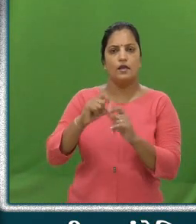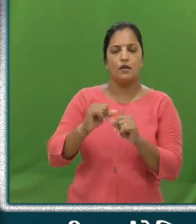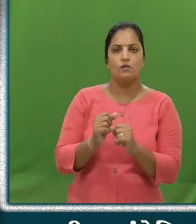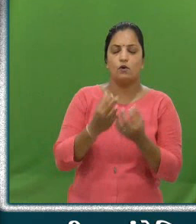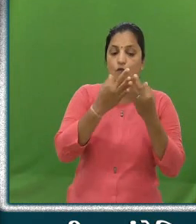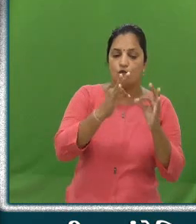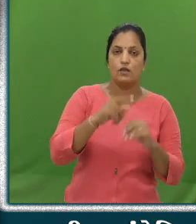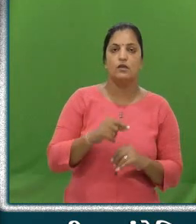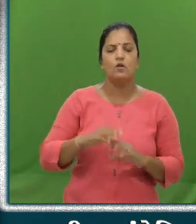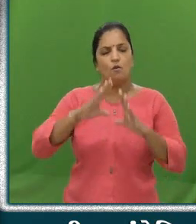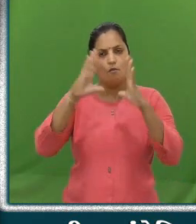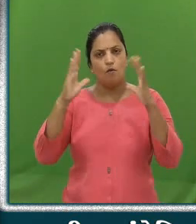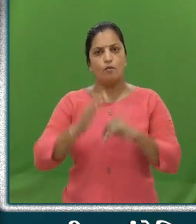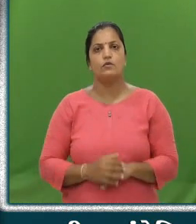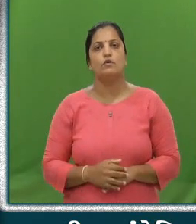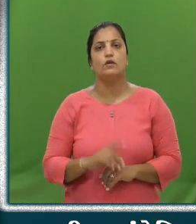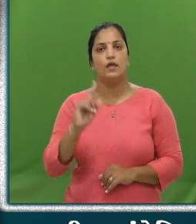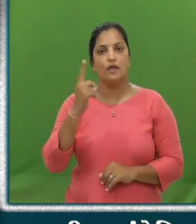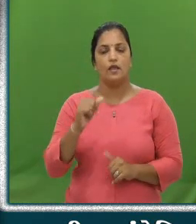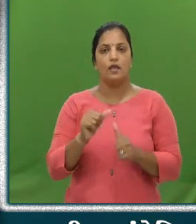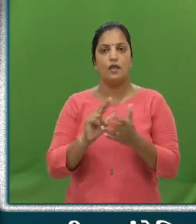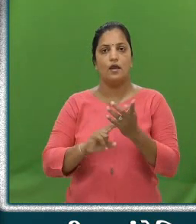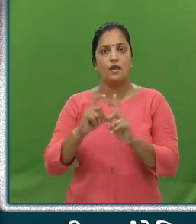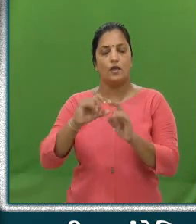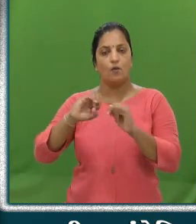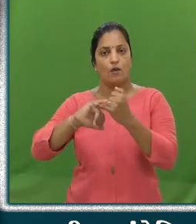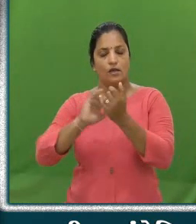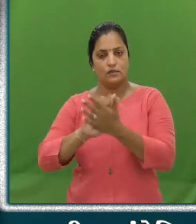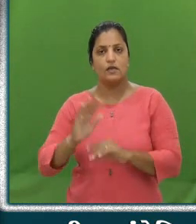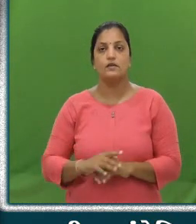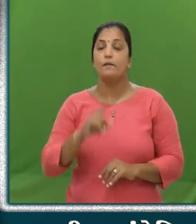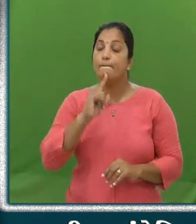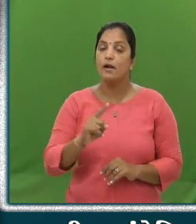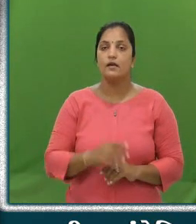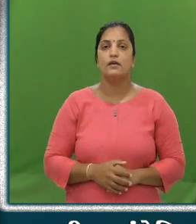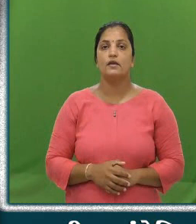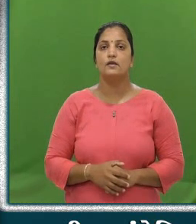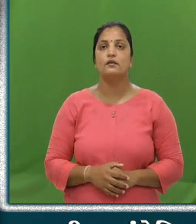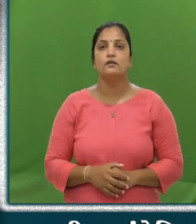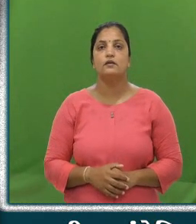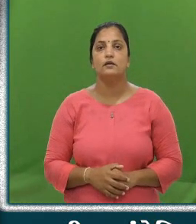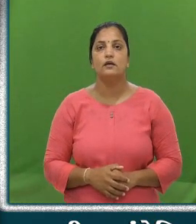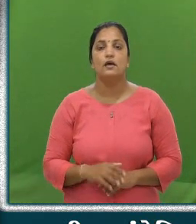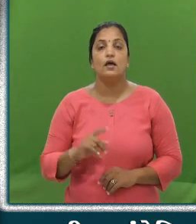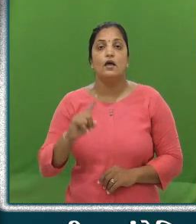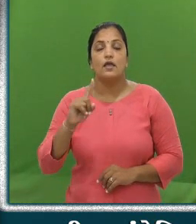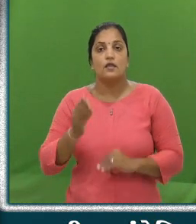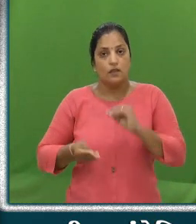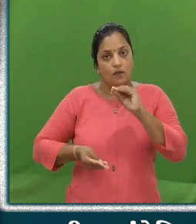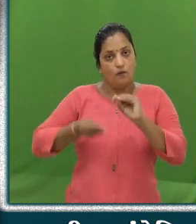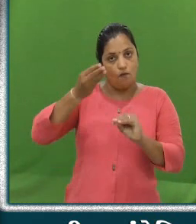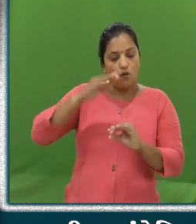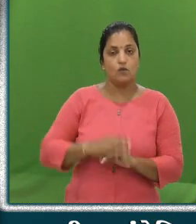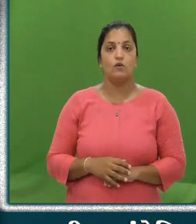મુક્ત થતા હોય છે મોટા ભાગે જે ફક્ત એક જ અંડકોષ જોવા મળતો હોય છે પરંતુ જે શું થાય કે એકથી વધુ